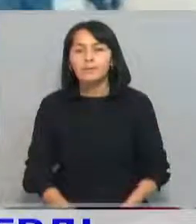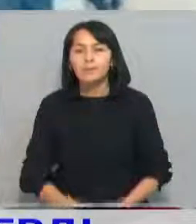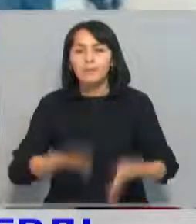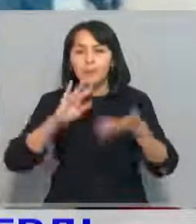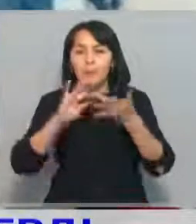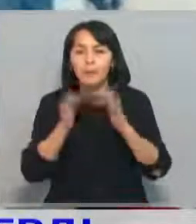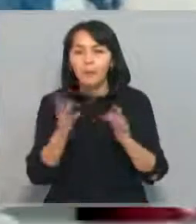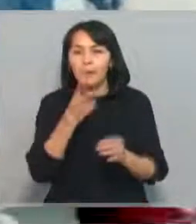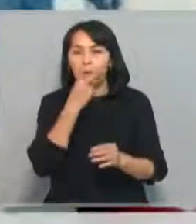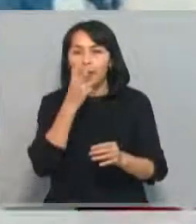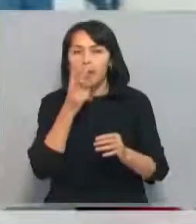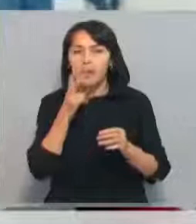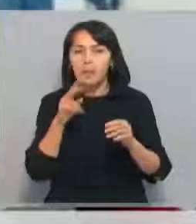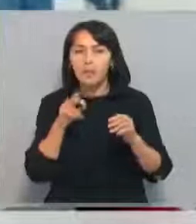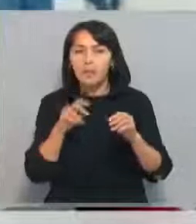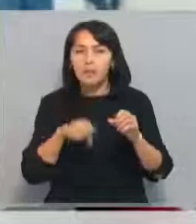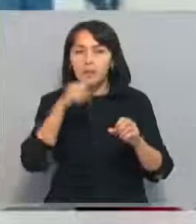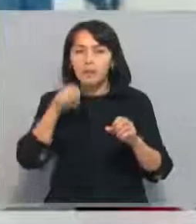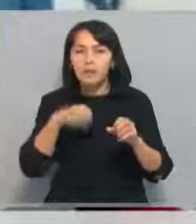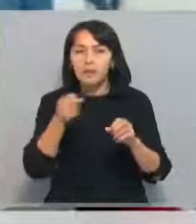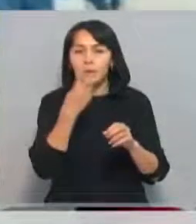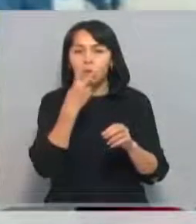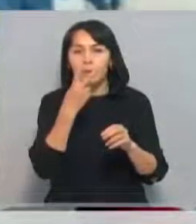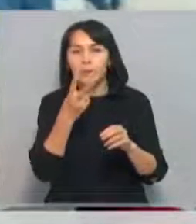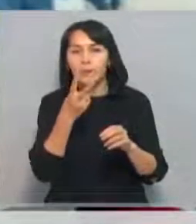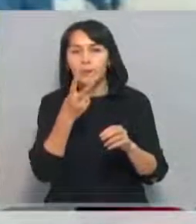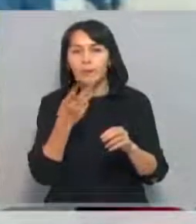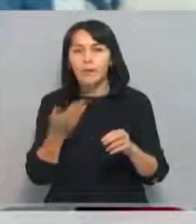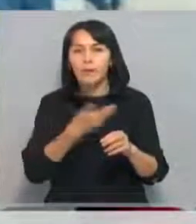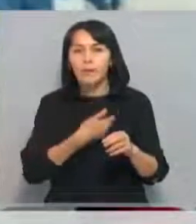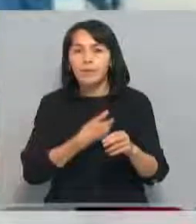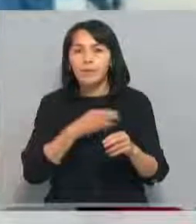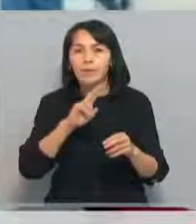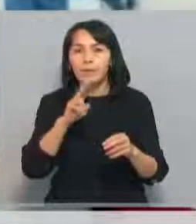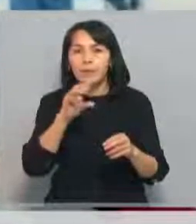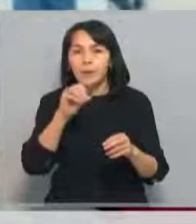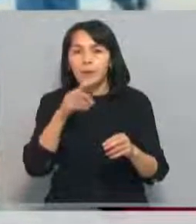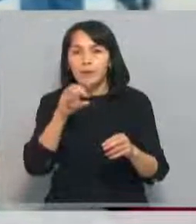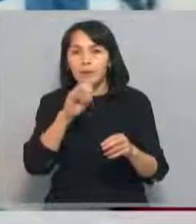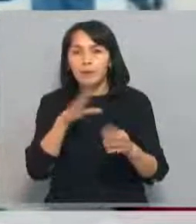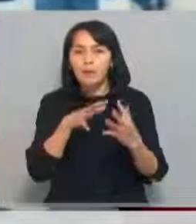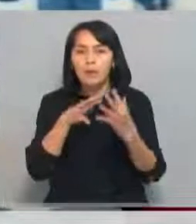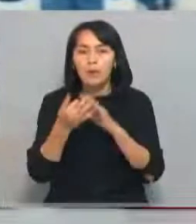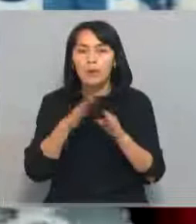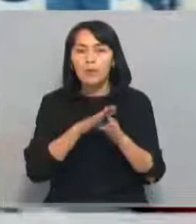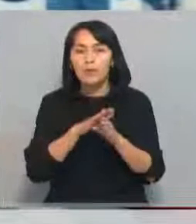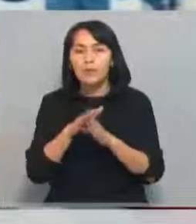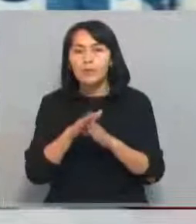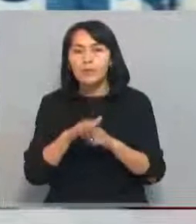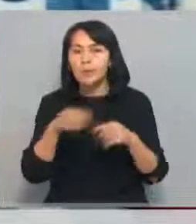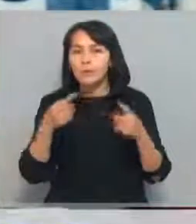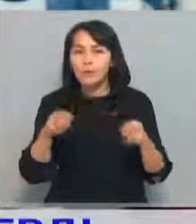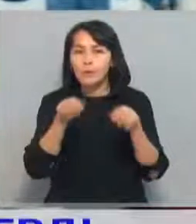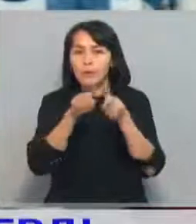отырып жаңағы станоктарды көрдік. Станокты көріп, біздің келес өңірі бойынша, келес ауданы бойынша